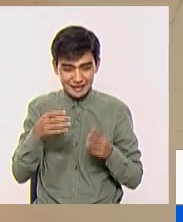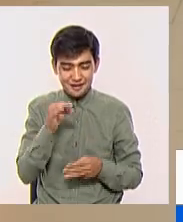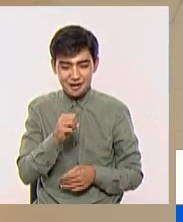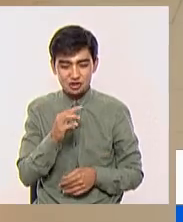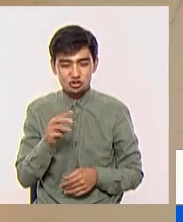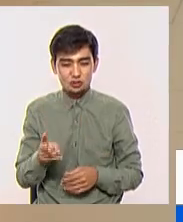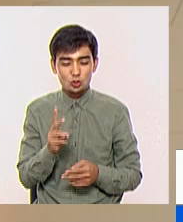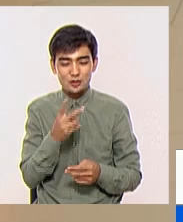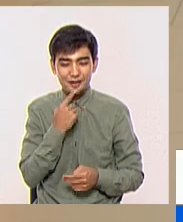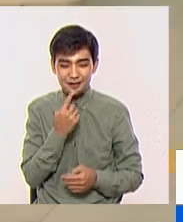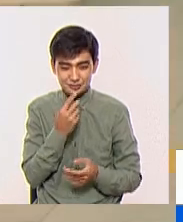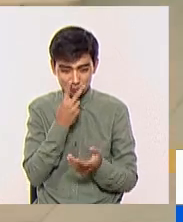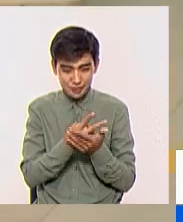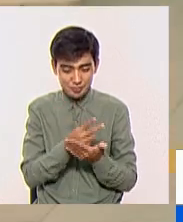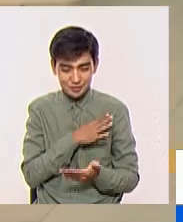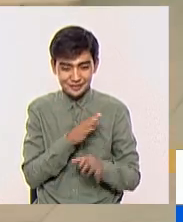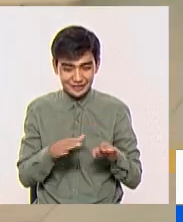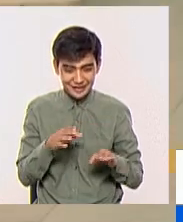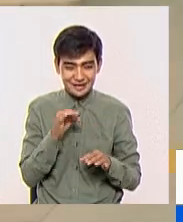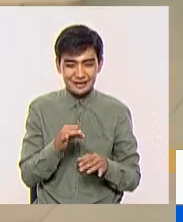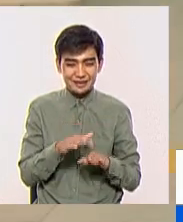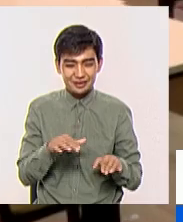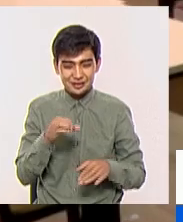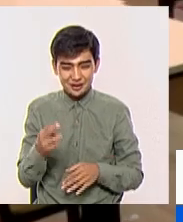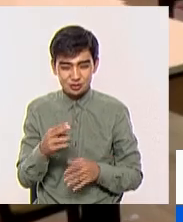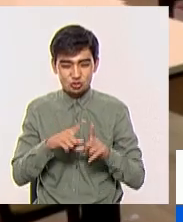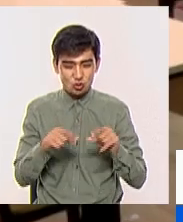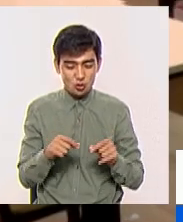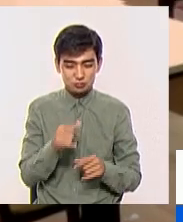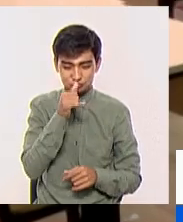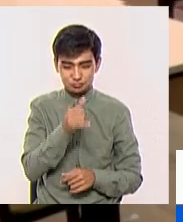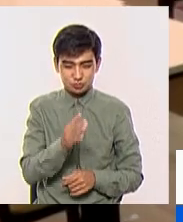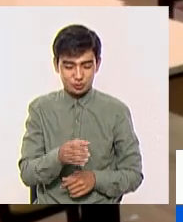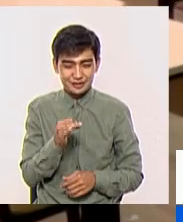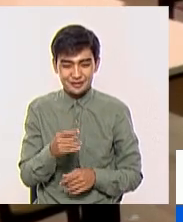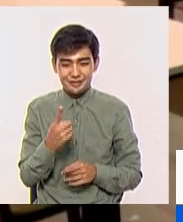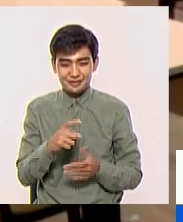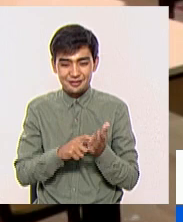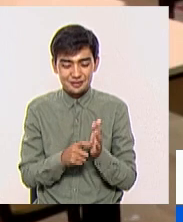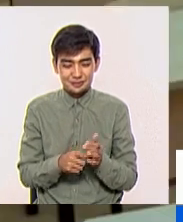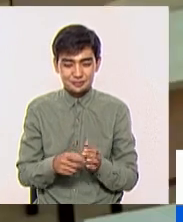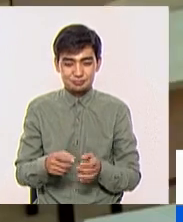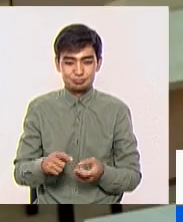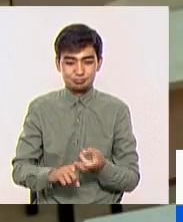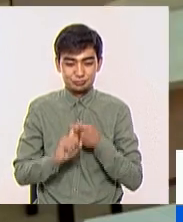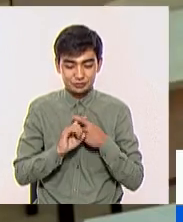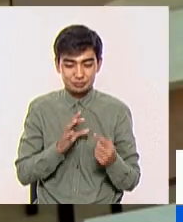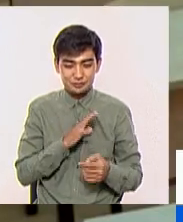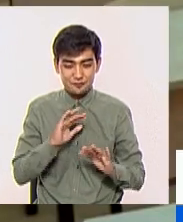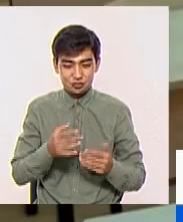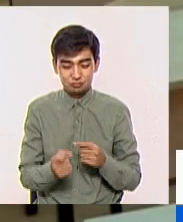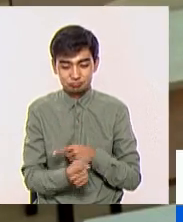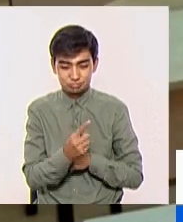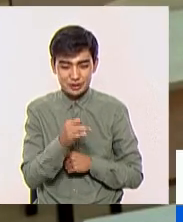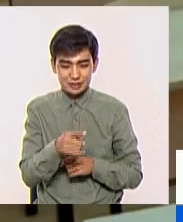көрсетілген ата-аналардың балалары мектеппен балабақшаға кіргізілмейді. Егер сыныпта бір бала вирус жұқтырса, сол сынып қашықтан оқуға көшеді. Сондай-ақ оқу